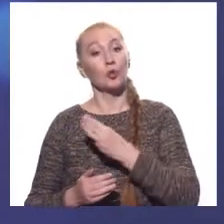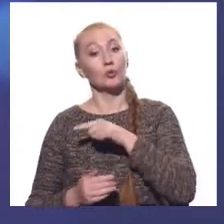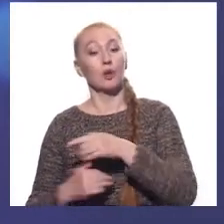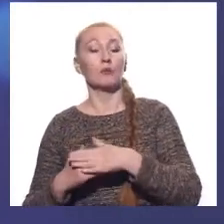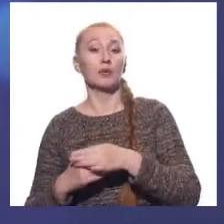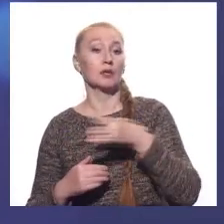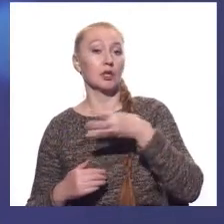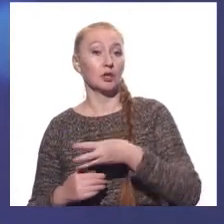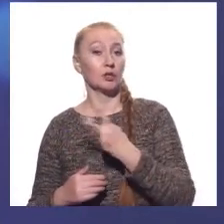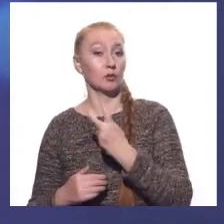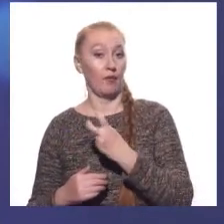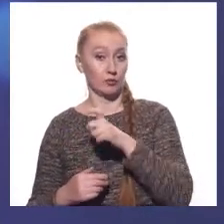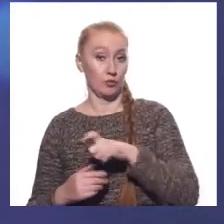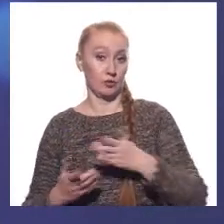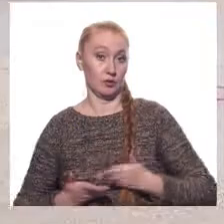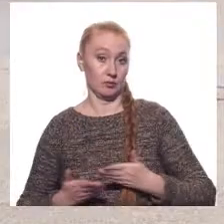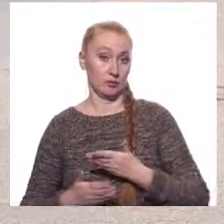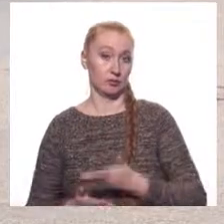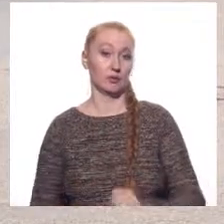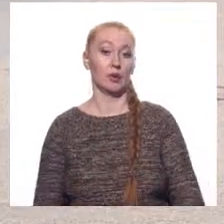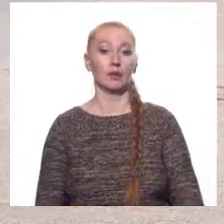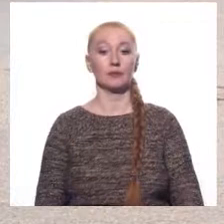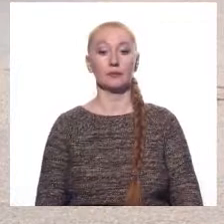близько 3200.